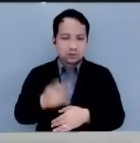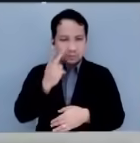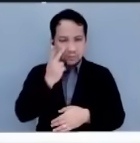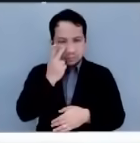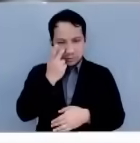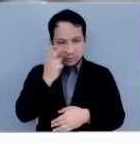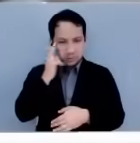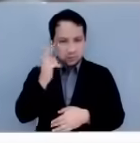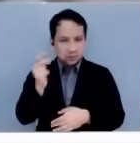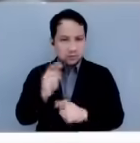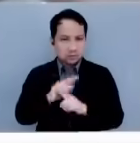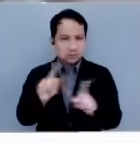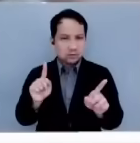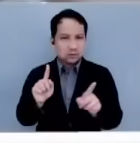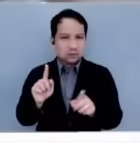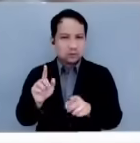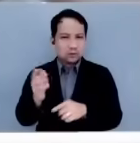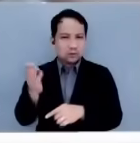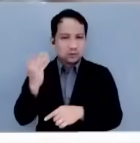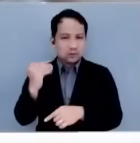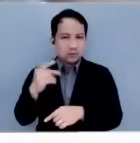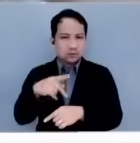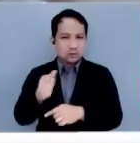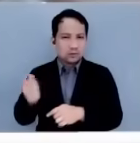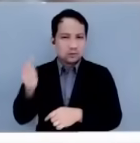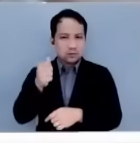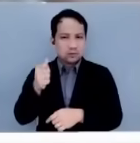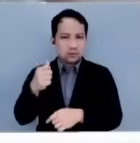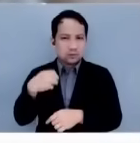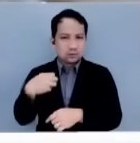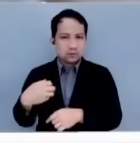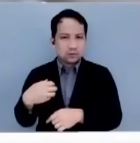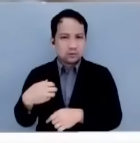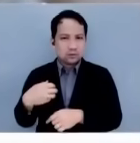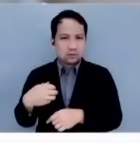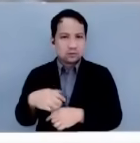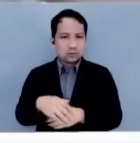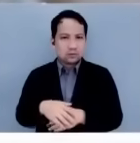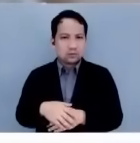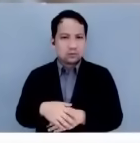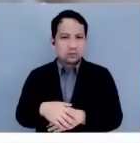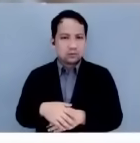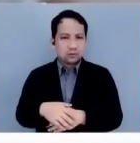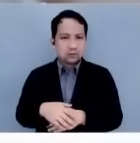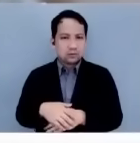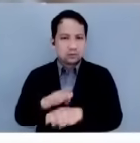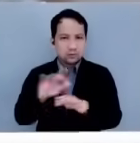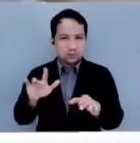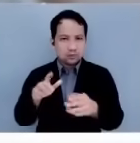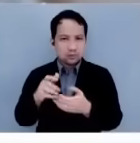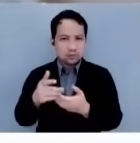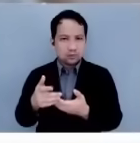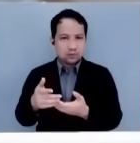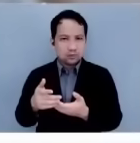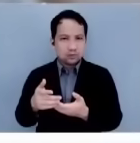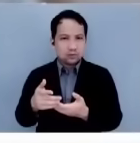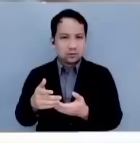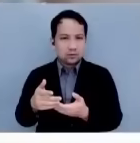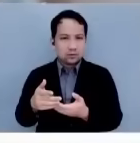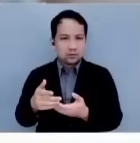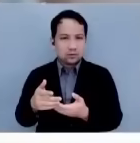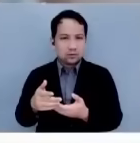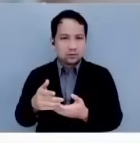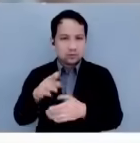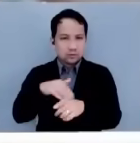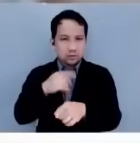tila binibi ng dating PNP Chief ang mga sangkot na pulis ngayon sinabi mo walang warak pero nung b-baby